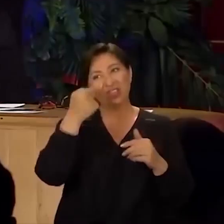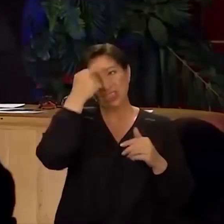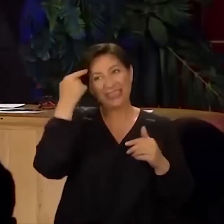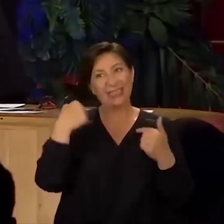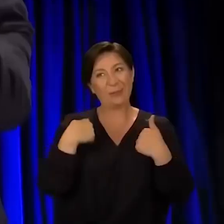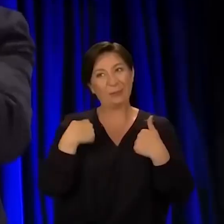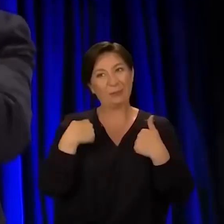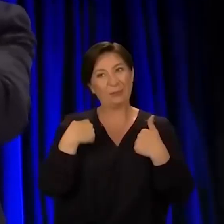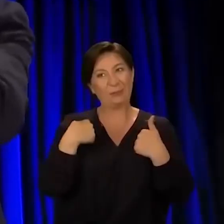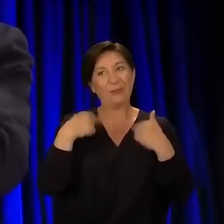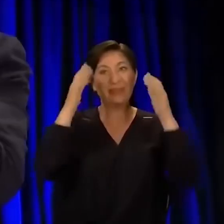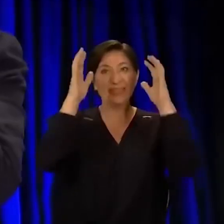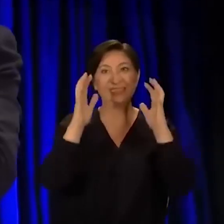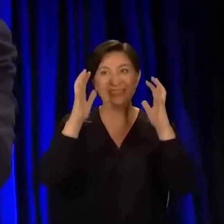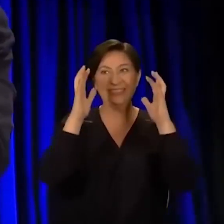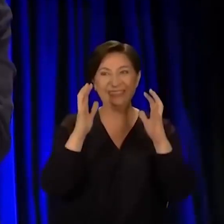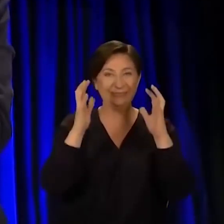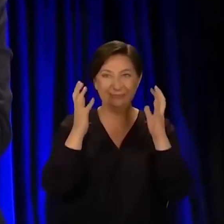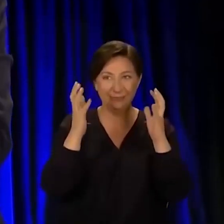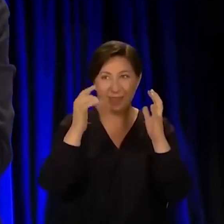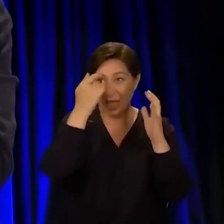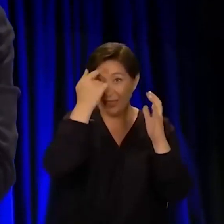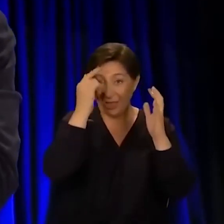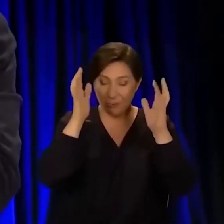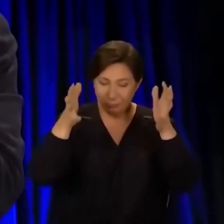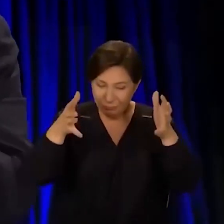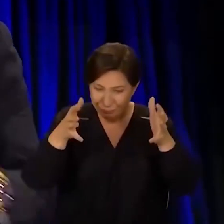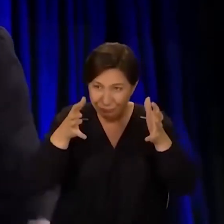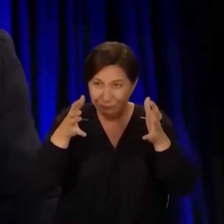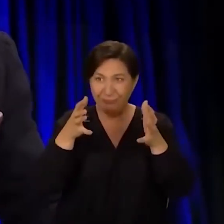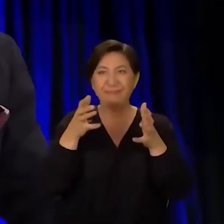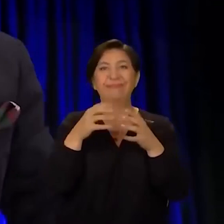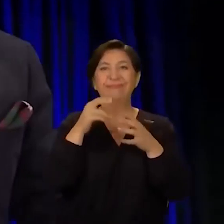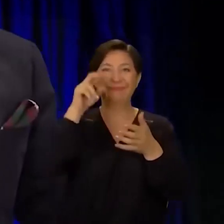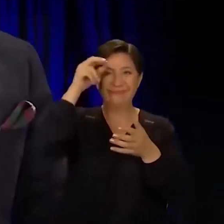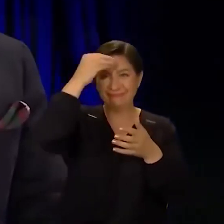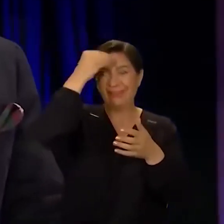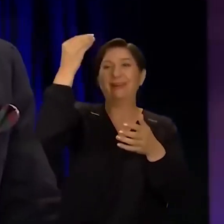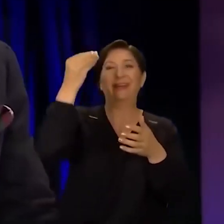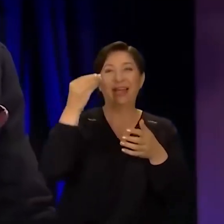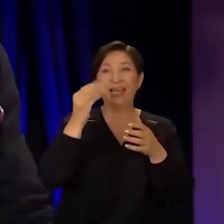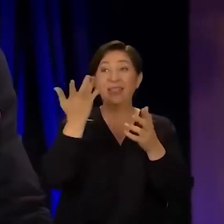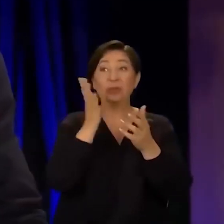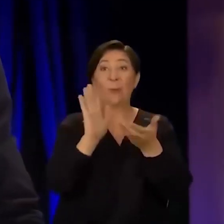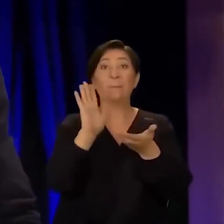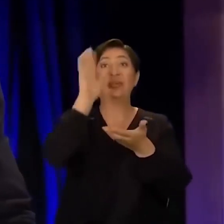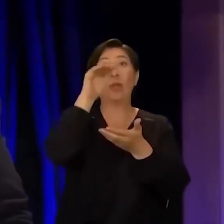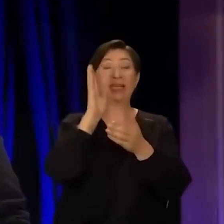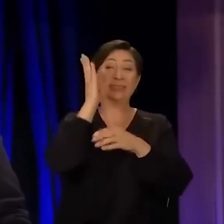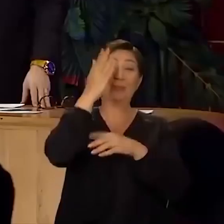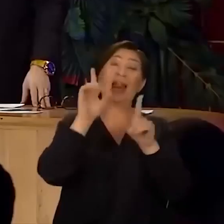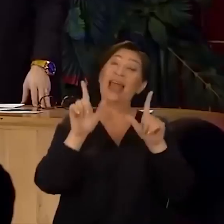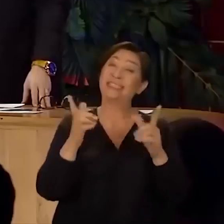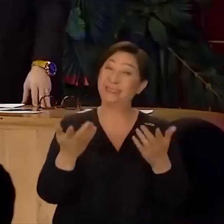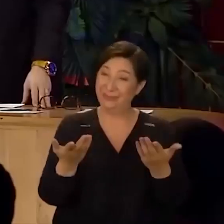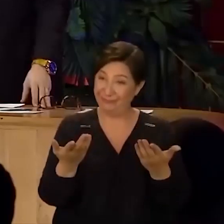şanslıyım O da ne alnından öper daha önceden potaya çıkıyor